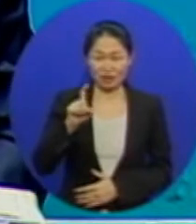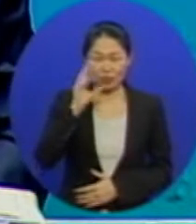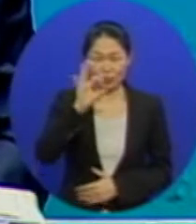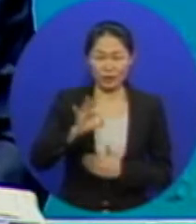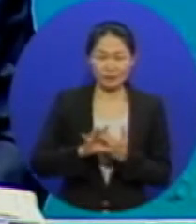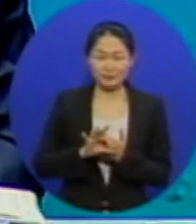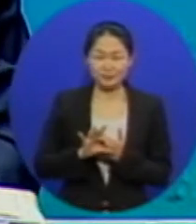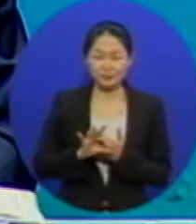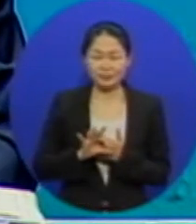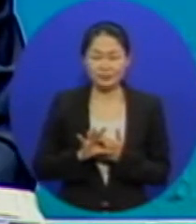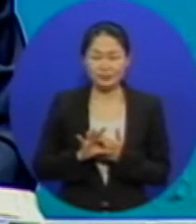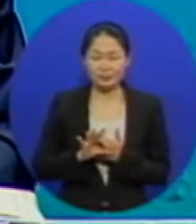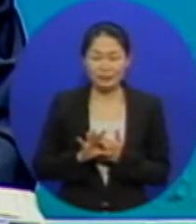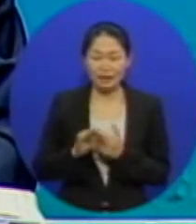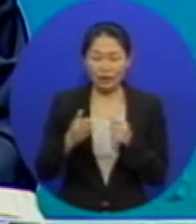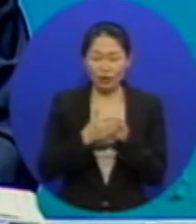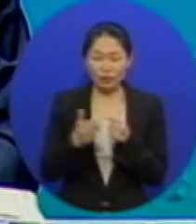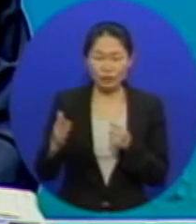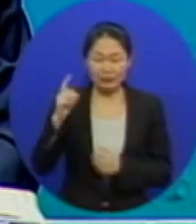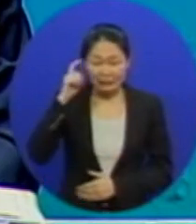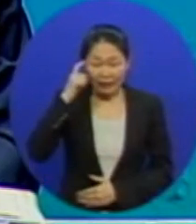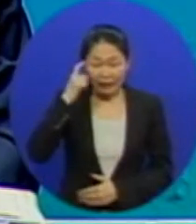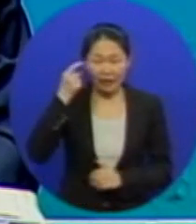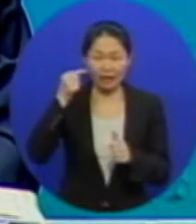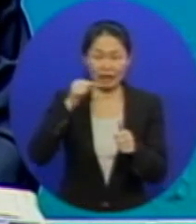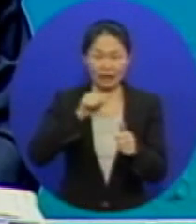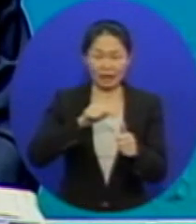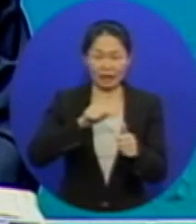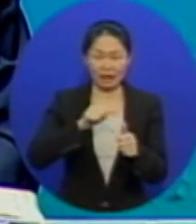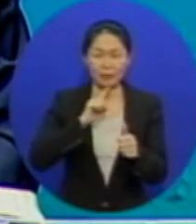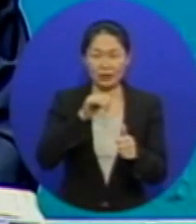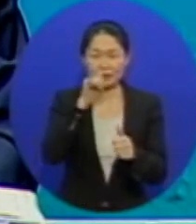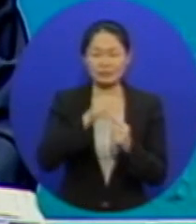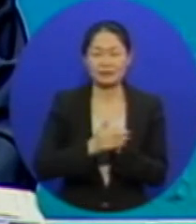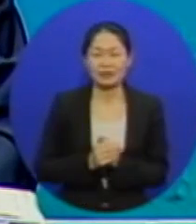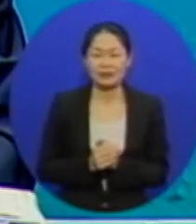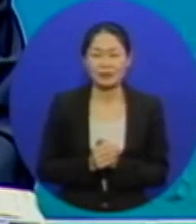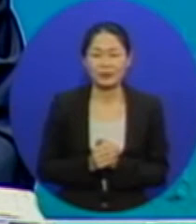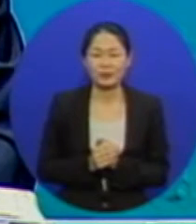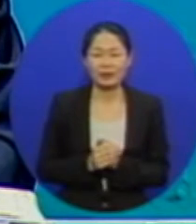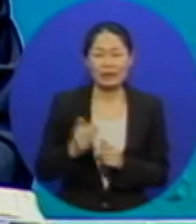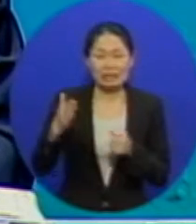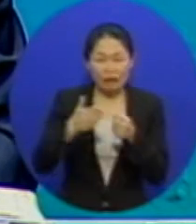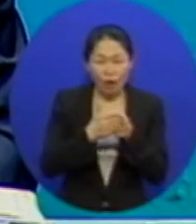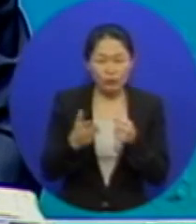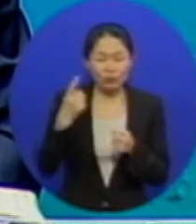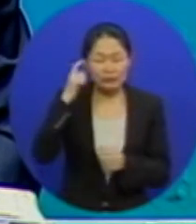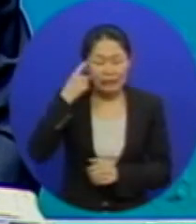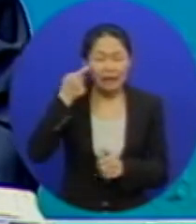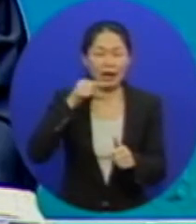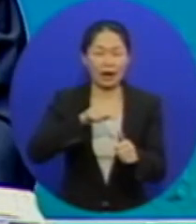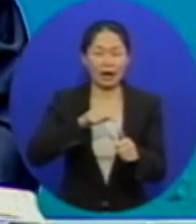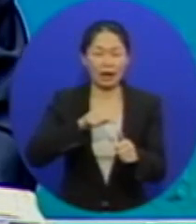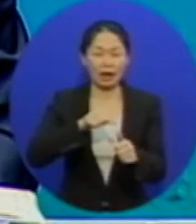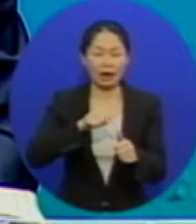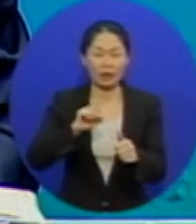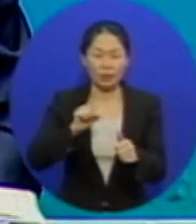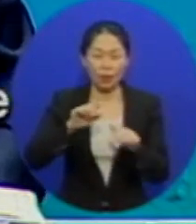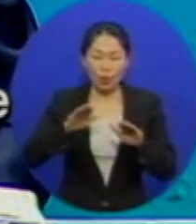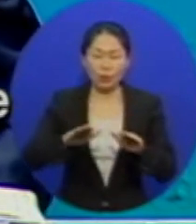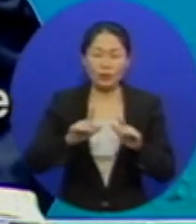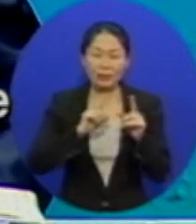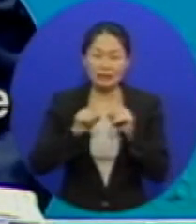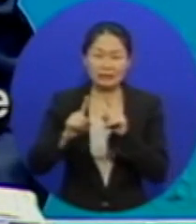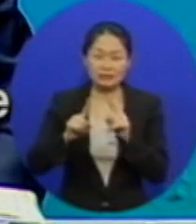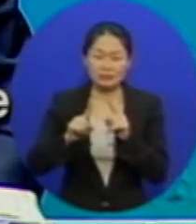보면 그러므로 생각하라 고 말씀하셨어요 그러므로 생각하라 그러면서 오늘 이